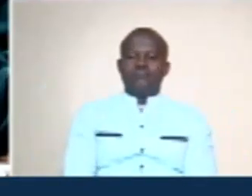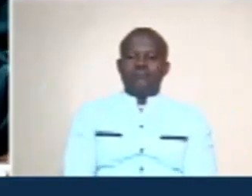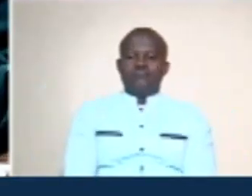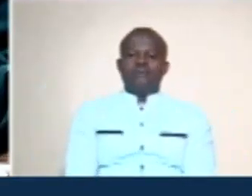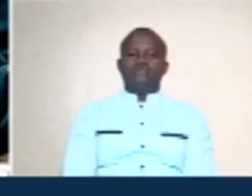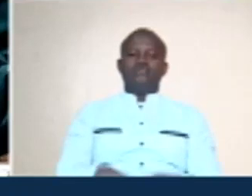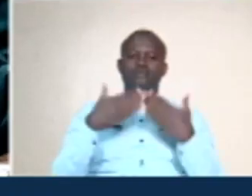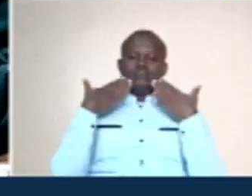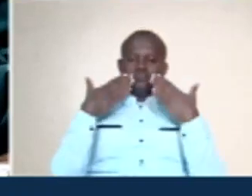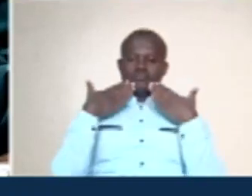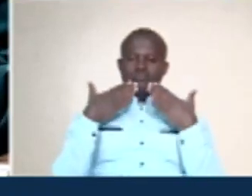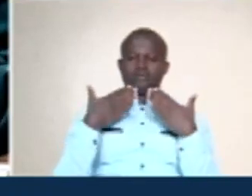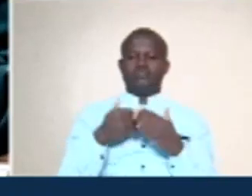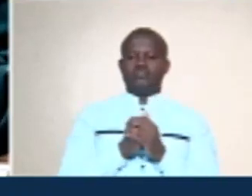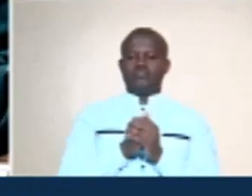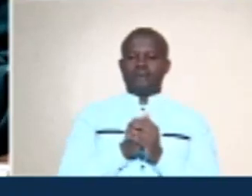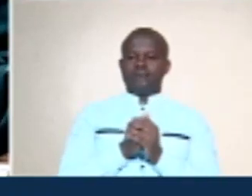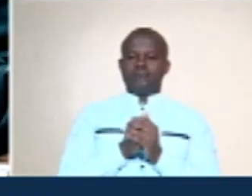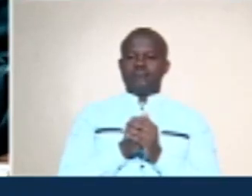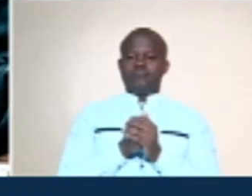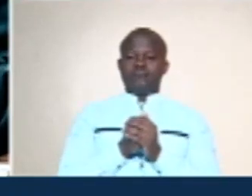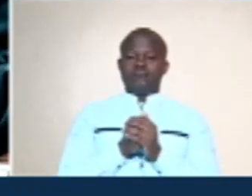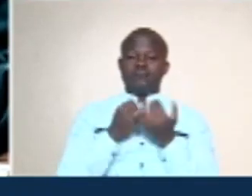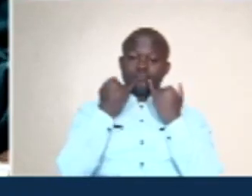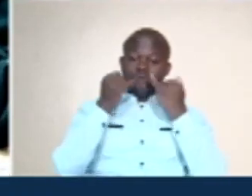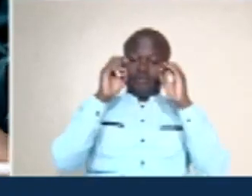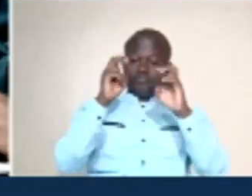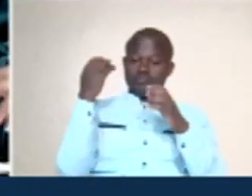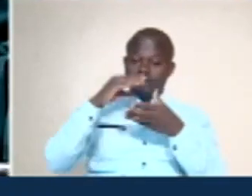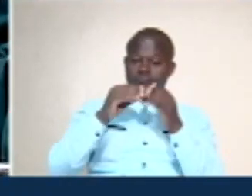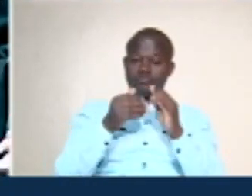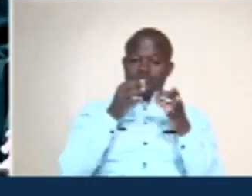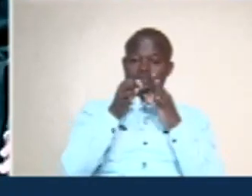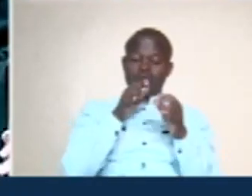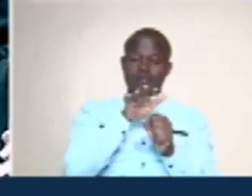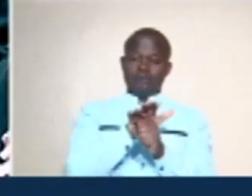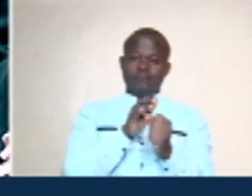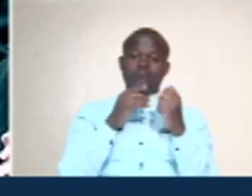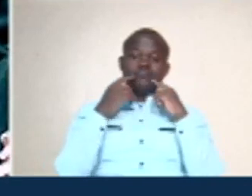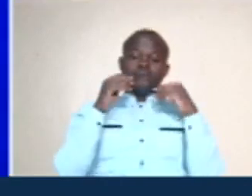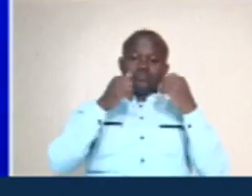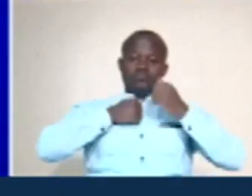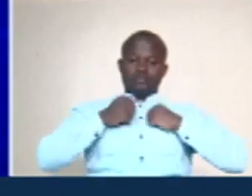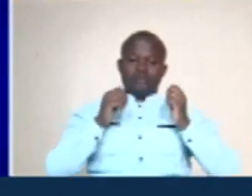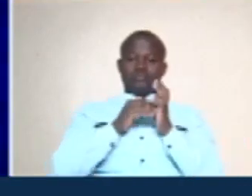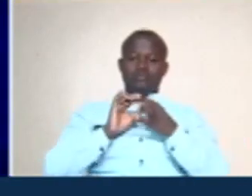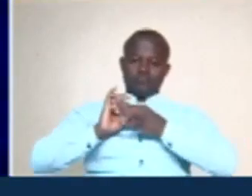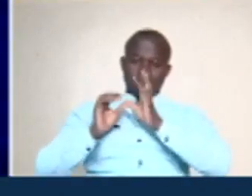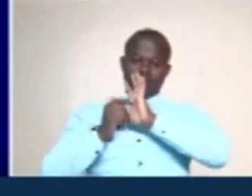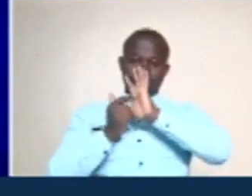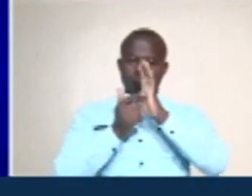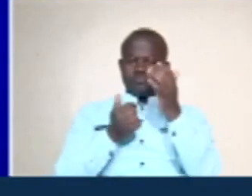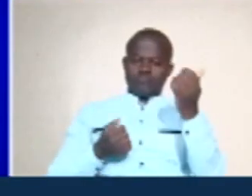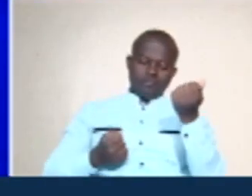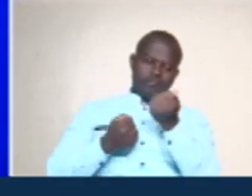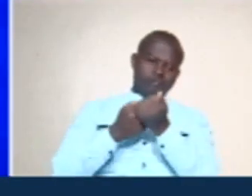Reka tumushimire cyane Jean-Claude Mutuyezu. Hari inkuru twari twabwiye ko turi buze kugarukaho muri aya makuru ivuga ko u Rwanda rwongeye gushimangira ko